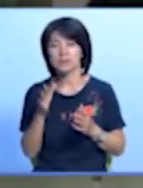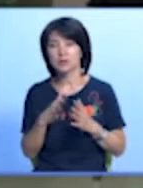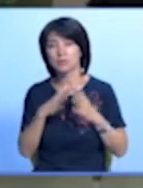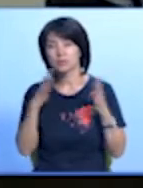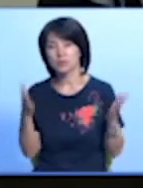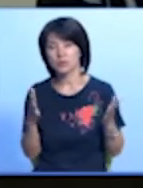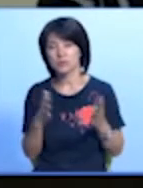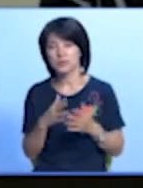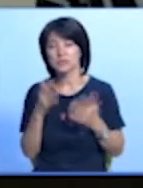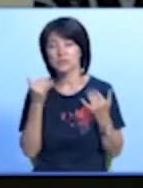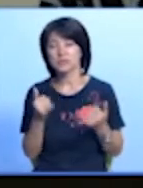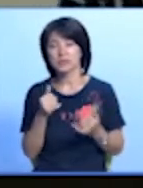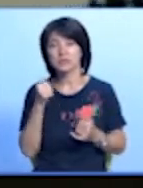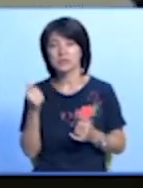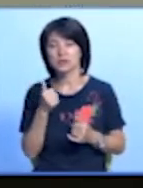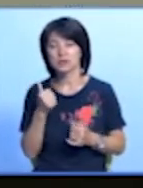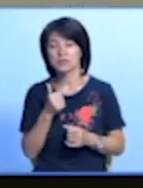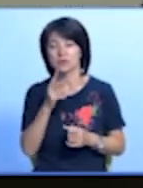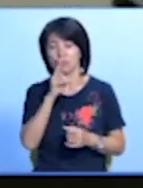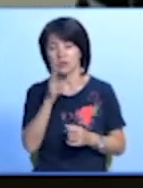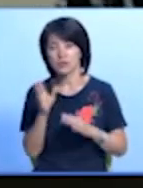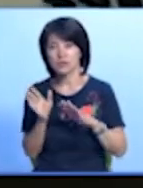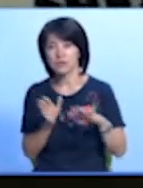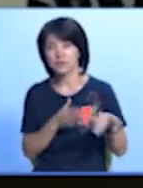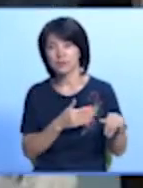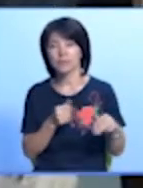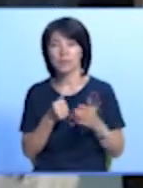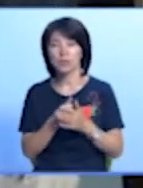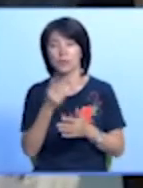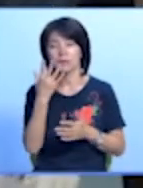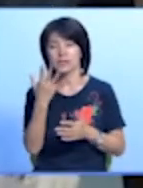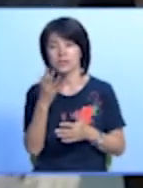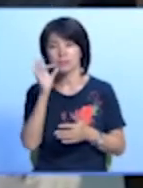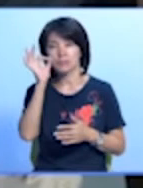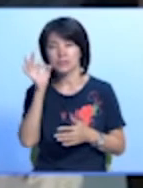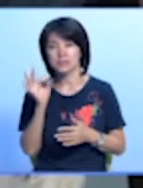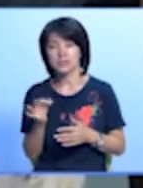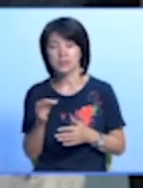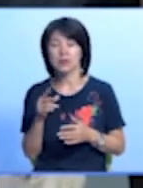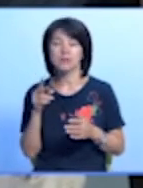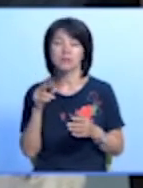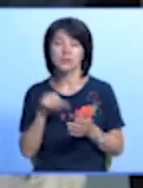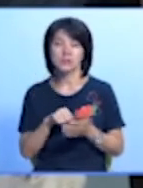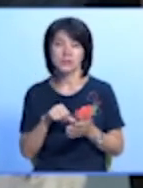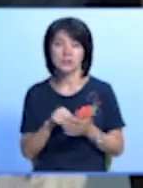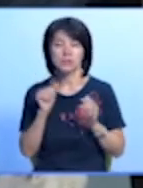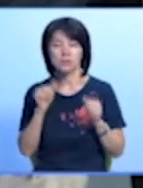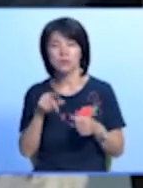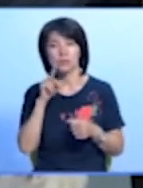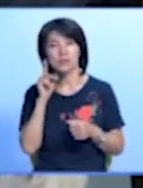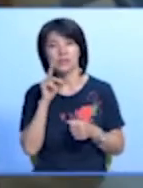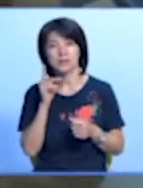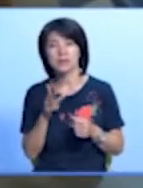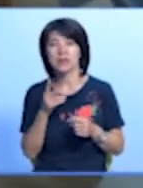программе «Нурлы жер». Самое отрадное, что после 2 лет она снижается до 5%. Участвовать в программе могут молодые семьи, заключившие брак не